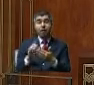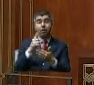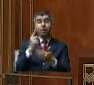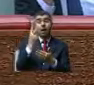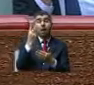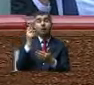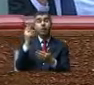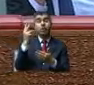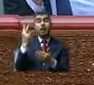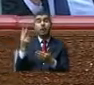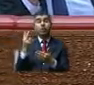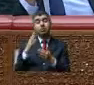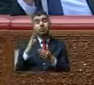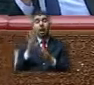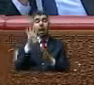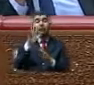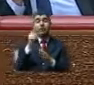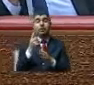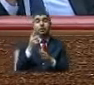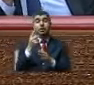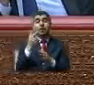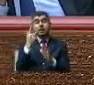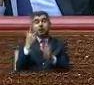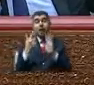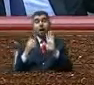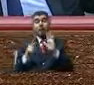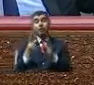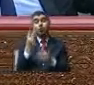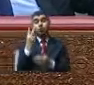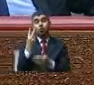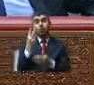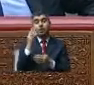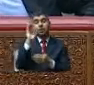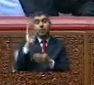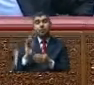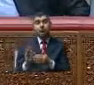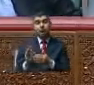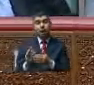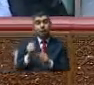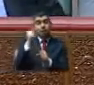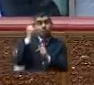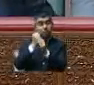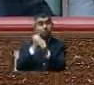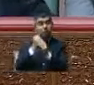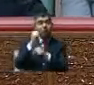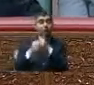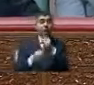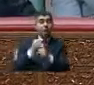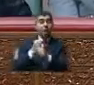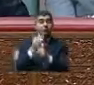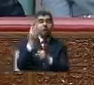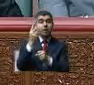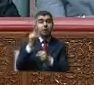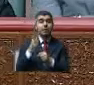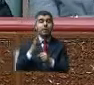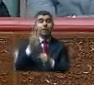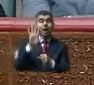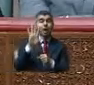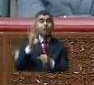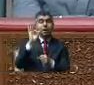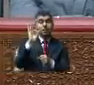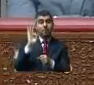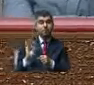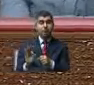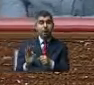بلوغ 3.5%. شحال قلنا في الأول؟ 7.2، وحنا كنجريو هذا العام إن شاء الله باش نوصلوا ل 3.5، وهذا